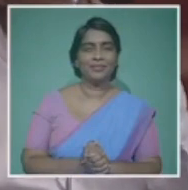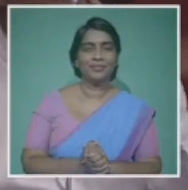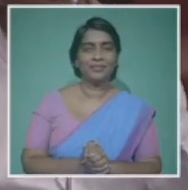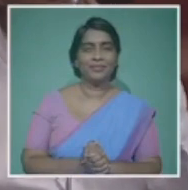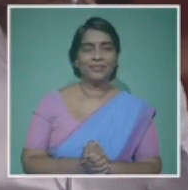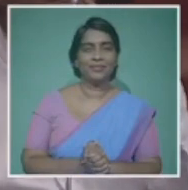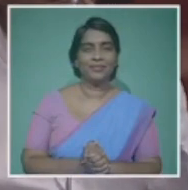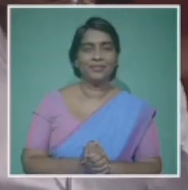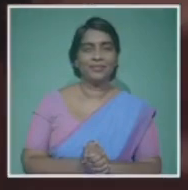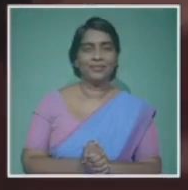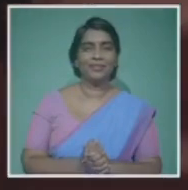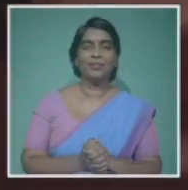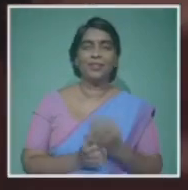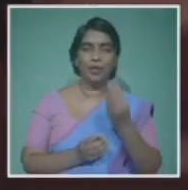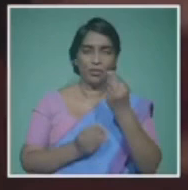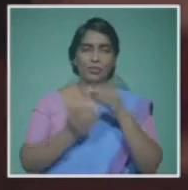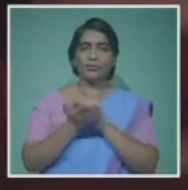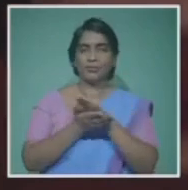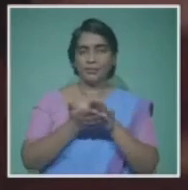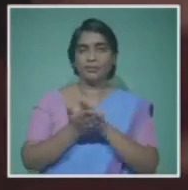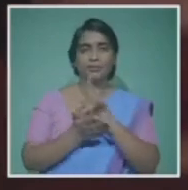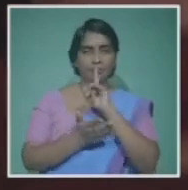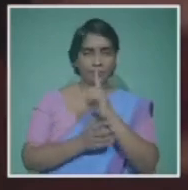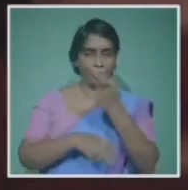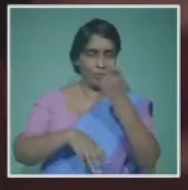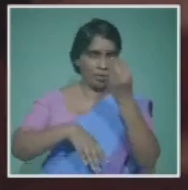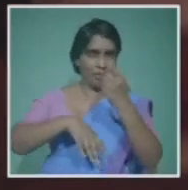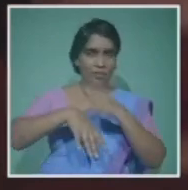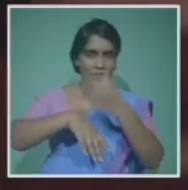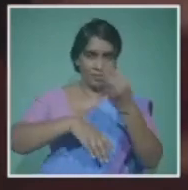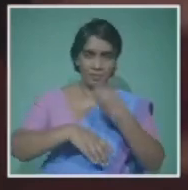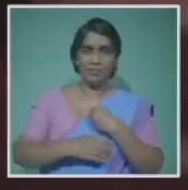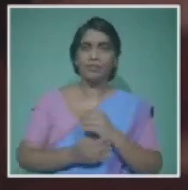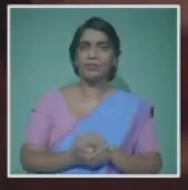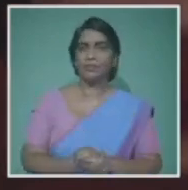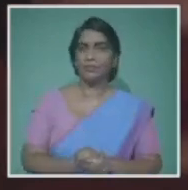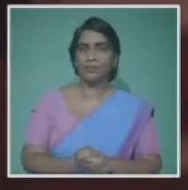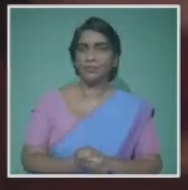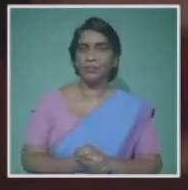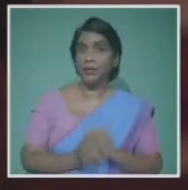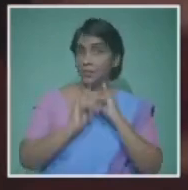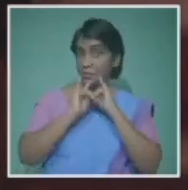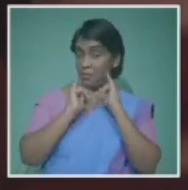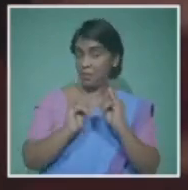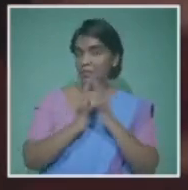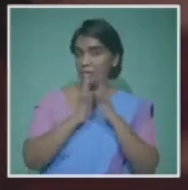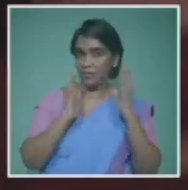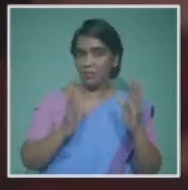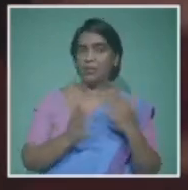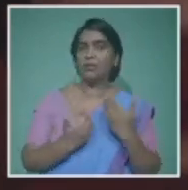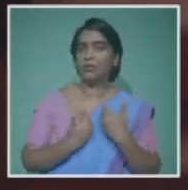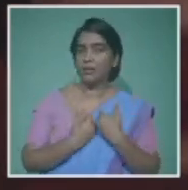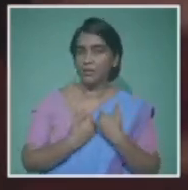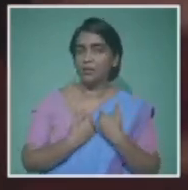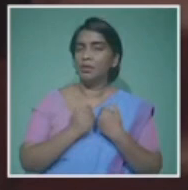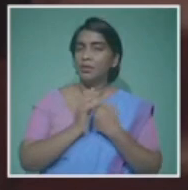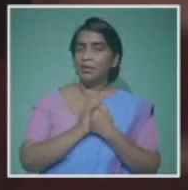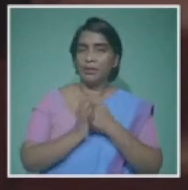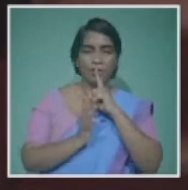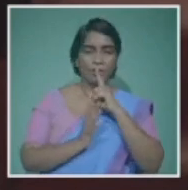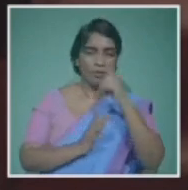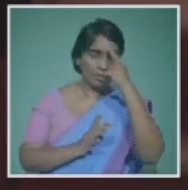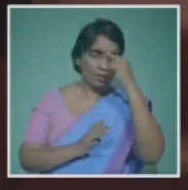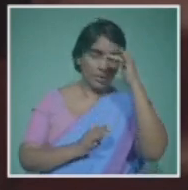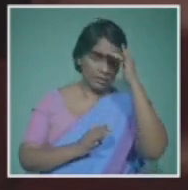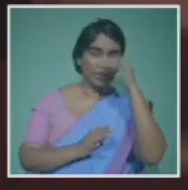මට මේ ඒ පිළිබඳ පොඩි පැහැදිලි කිරීමක් කරන්න ඔබතුමා පොඩි අවස්ථාවක් දෙන්න. මොකද ඒක ඉතාල ලොකු චෝදනාවක්. අපි ගරු කතානායකතුමනි